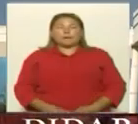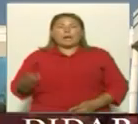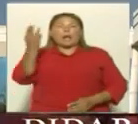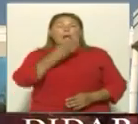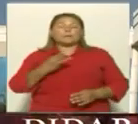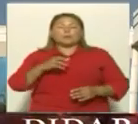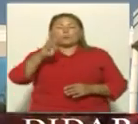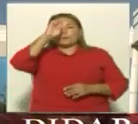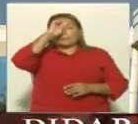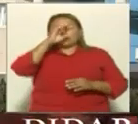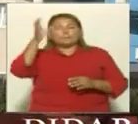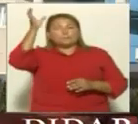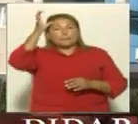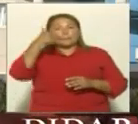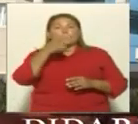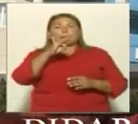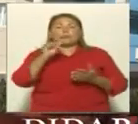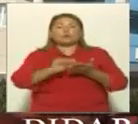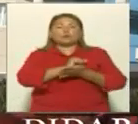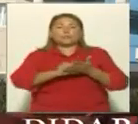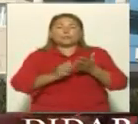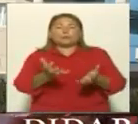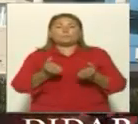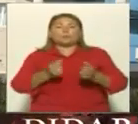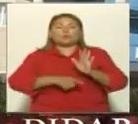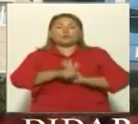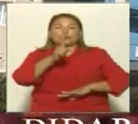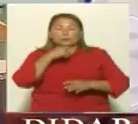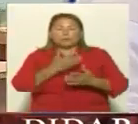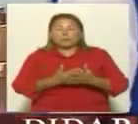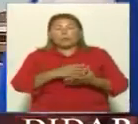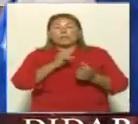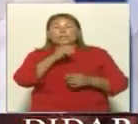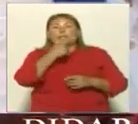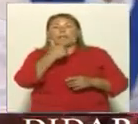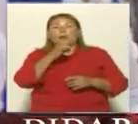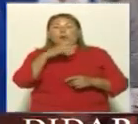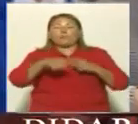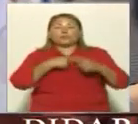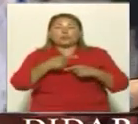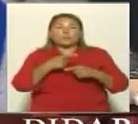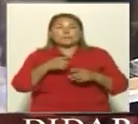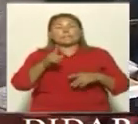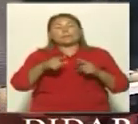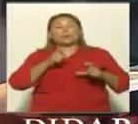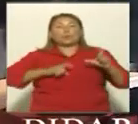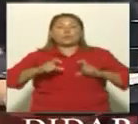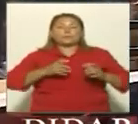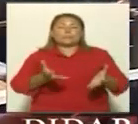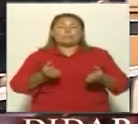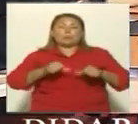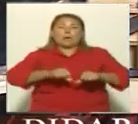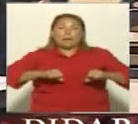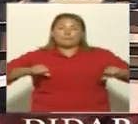Ақтауда да мемлекеттік білім гранттарына құжат қабылданып жатыр. Үміткерлер құжаттарын ЕГОВ портал арқылы немесе университеттің қабылдау